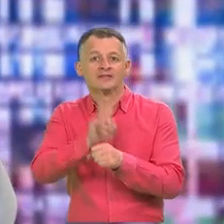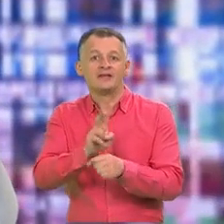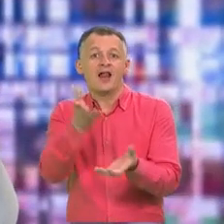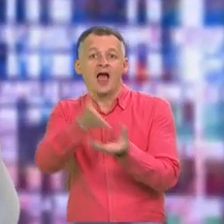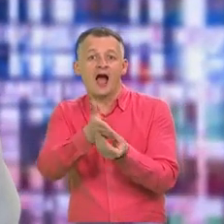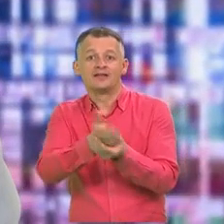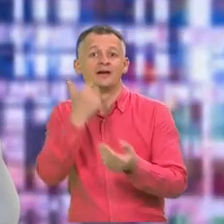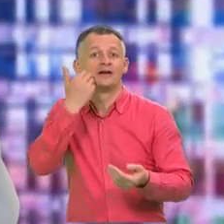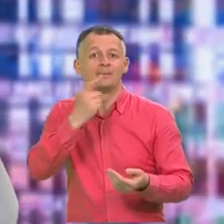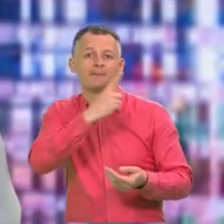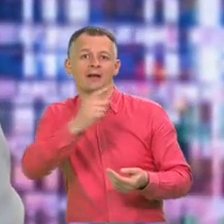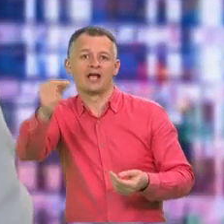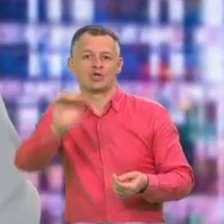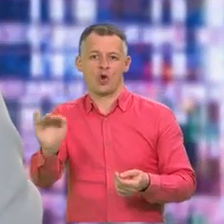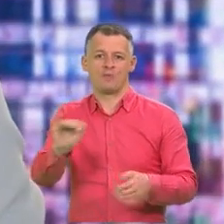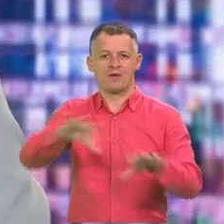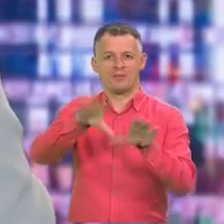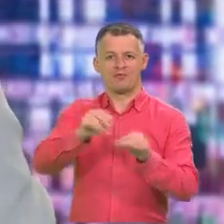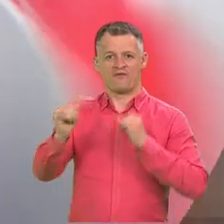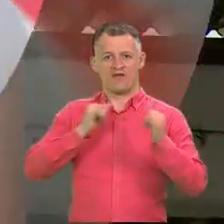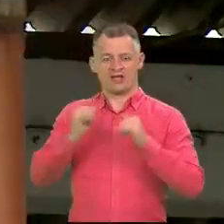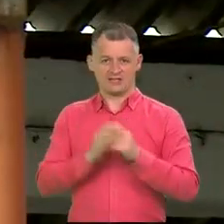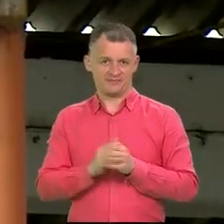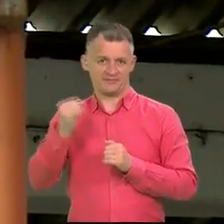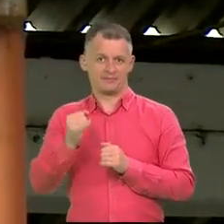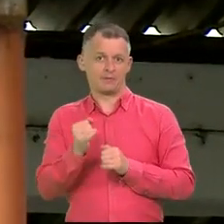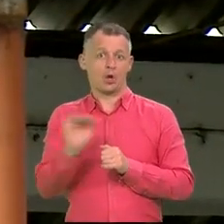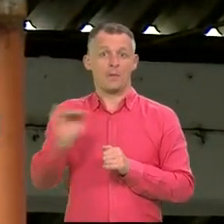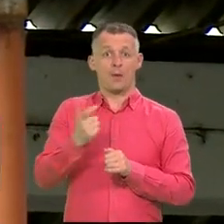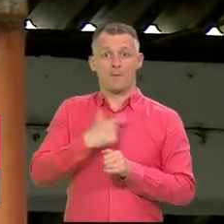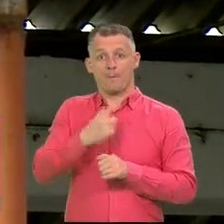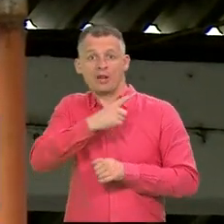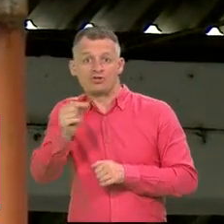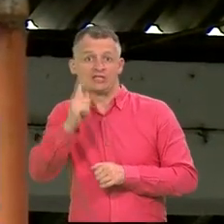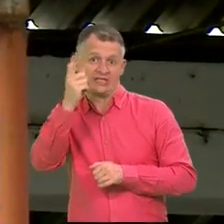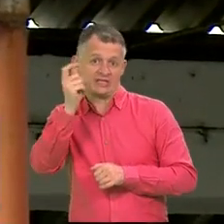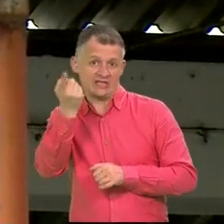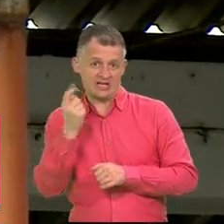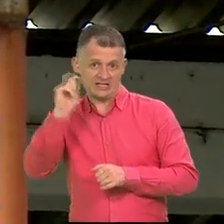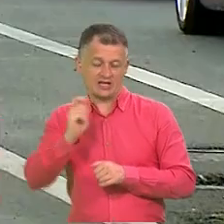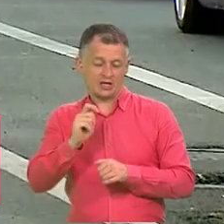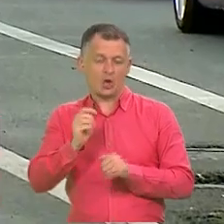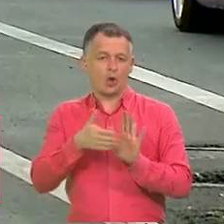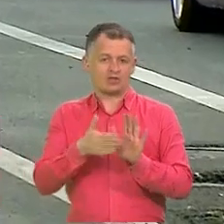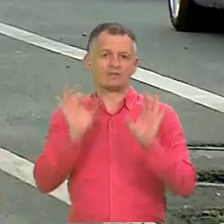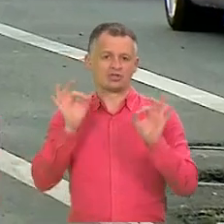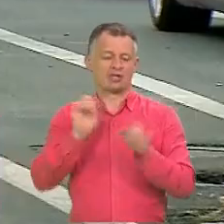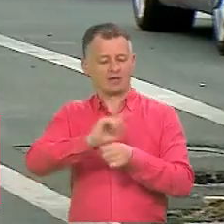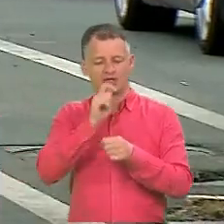Atenție la acte, când plecați cu copiii în vacanță, minorii pot ieși din țară doar în anumite condiții care sunt, vă spun imediat în